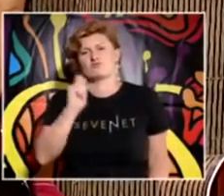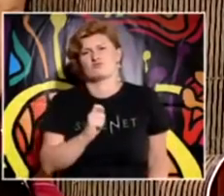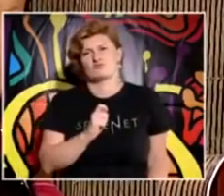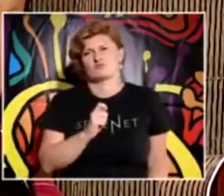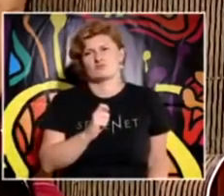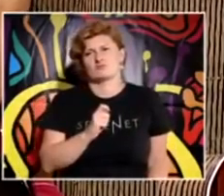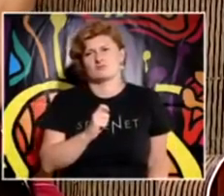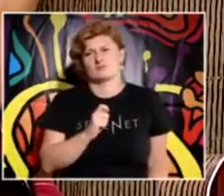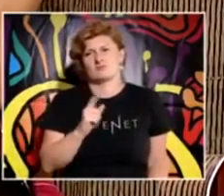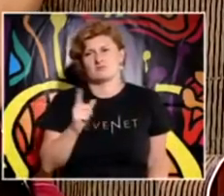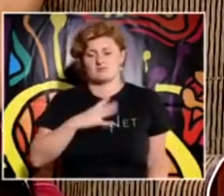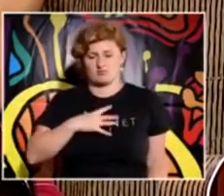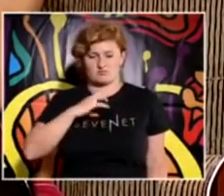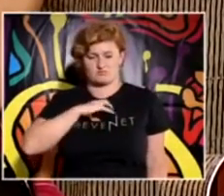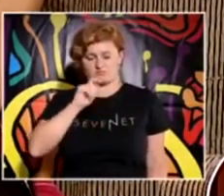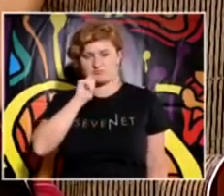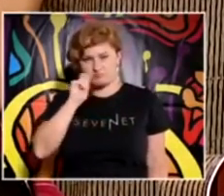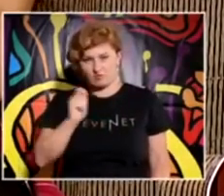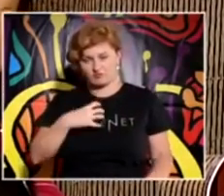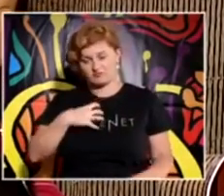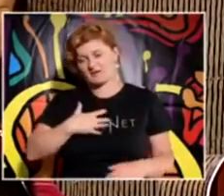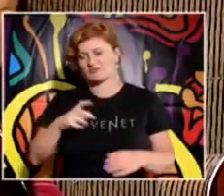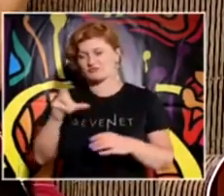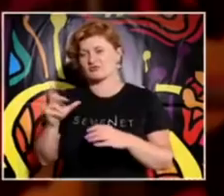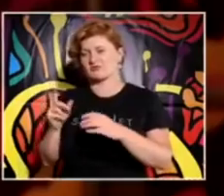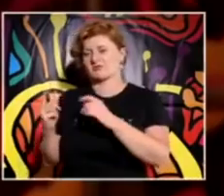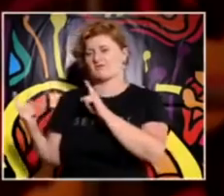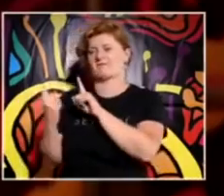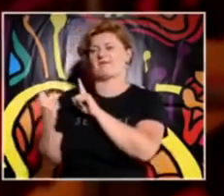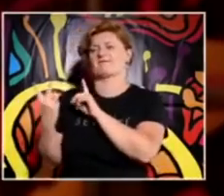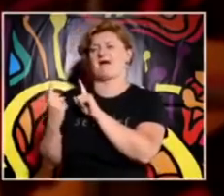czy podróżą? Podróżą, bo to jest rzecz... Czekałem na ten wzrok.